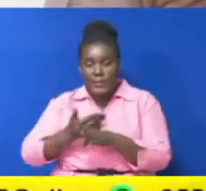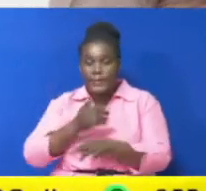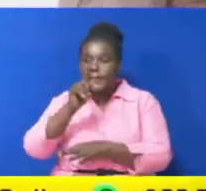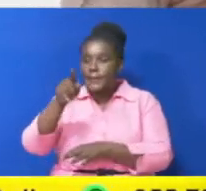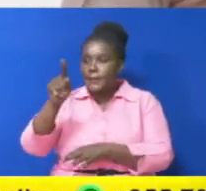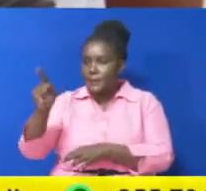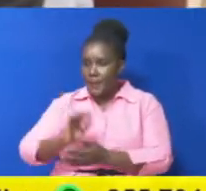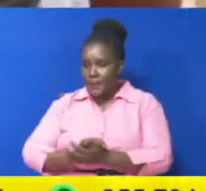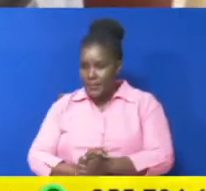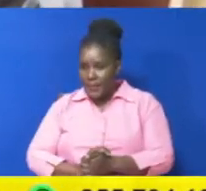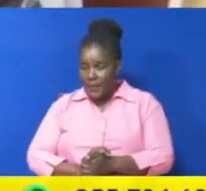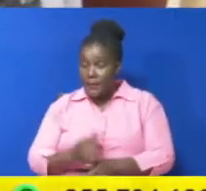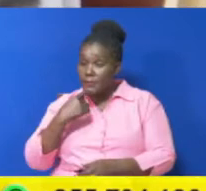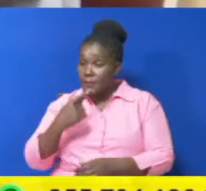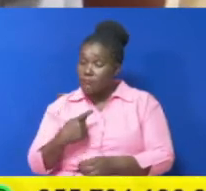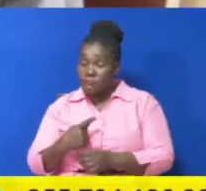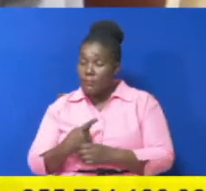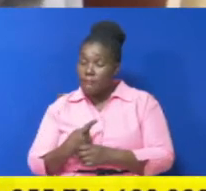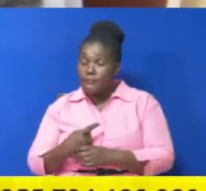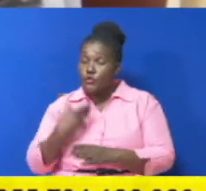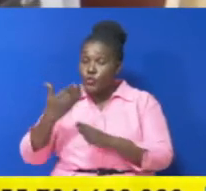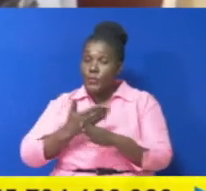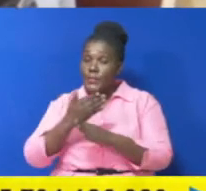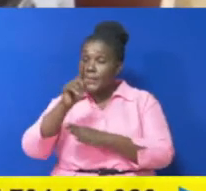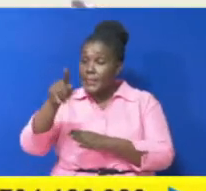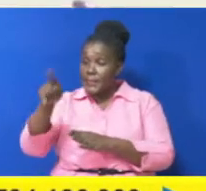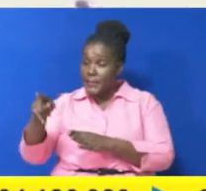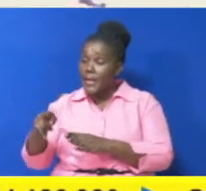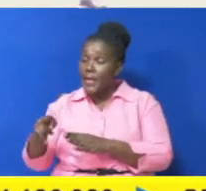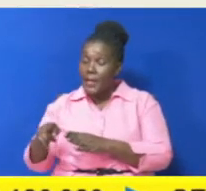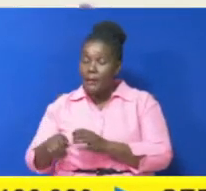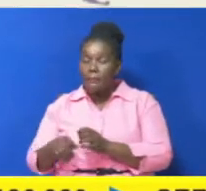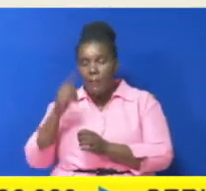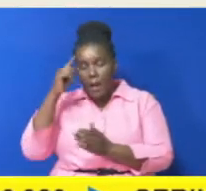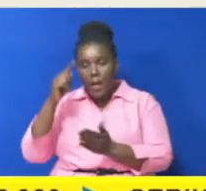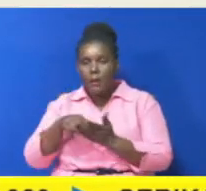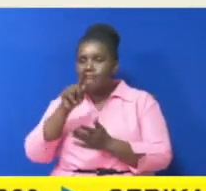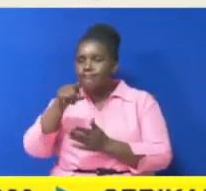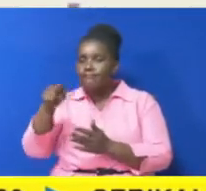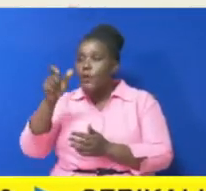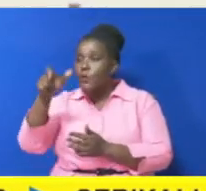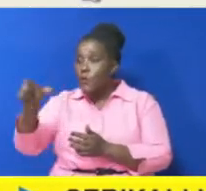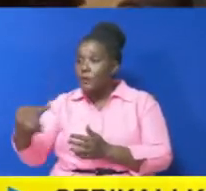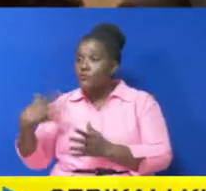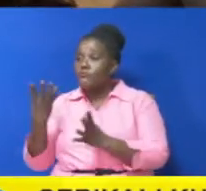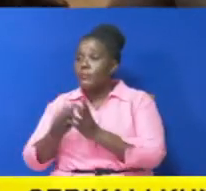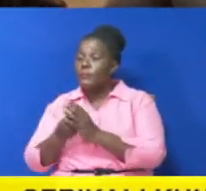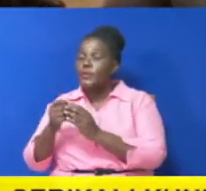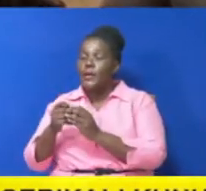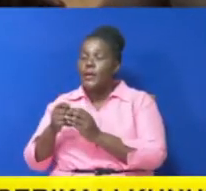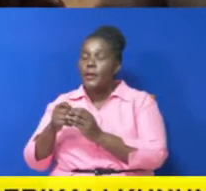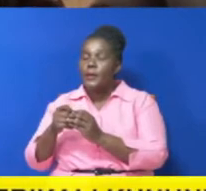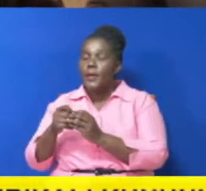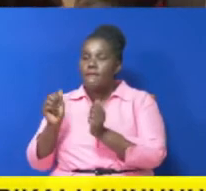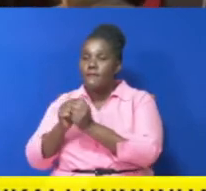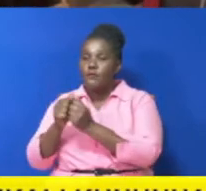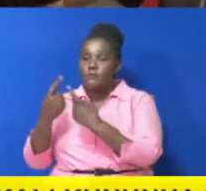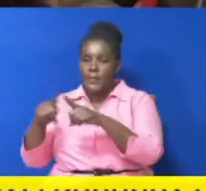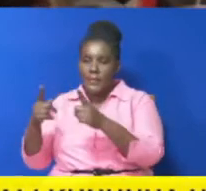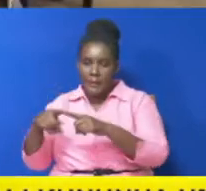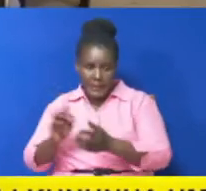kuhesabiwa ambalo linajumuisha watu na makazi katika familia. Kitendo cha kuwaleta na watendaji wa kata